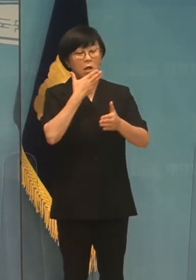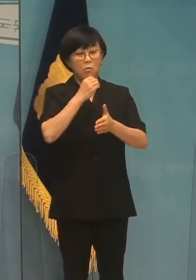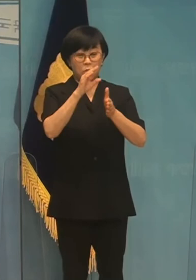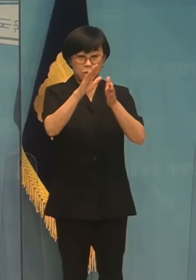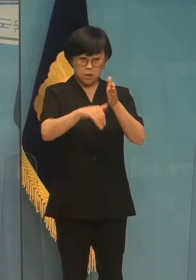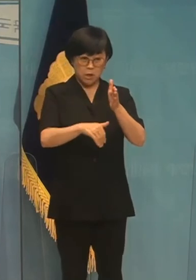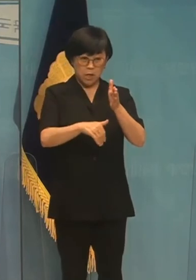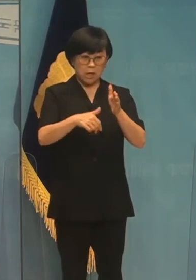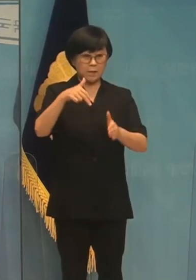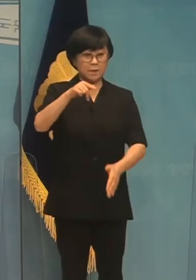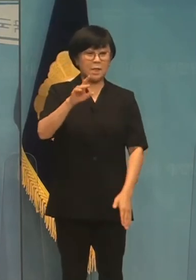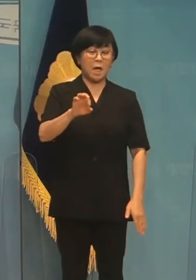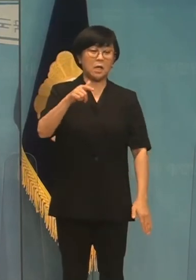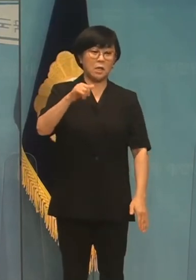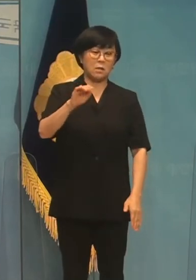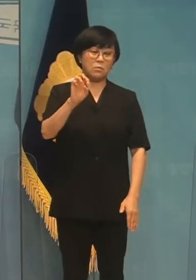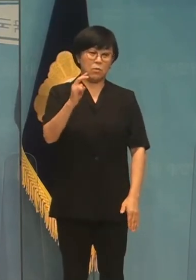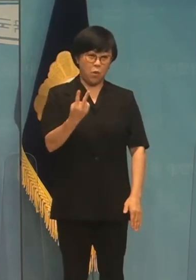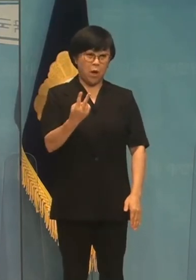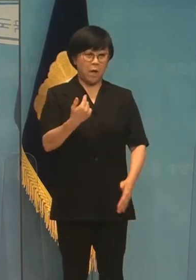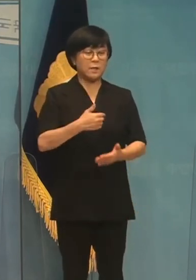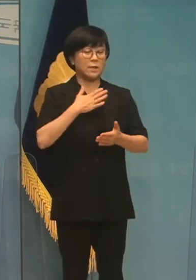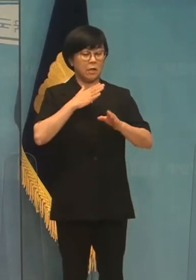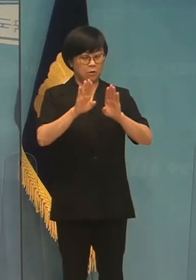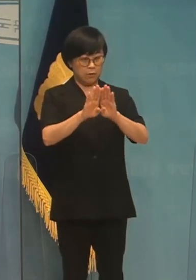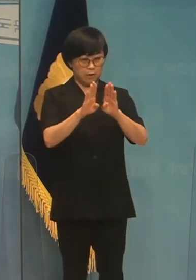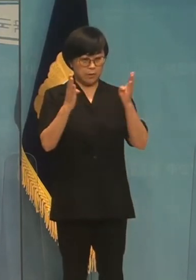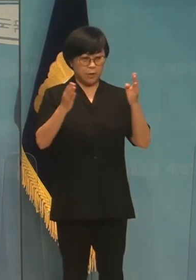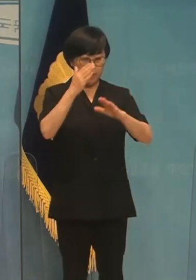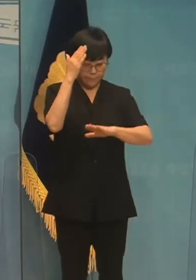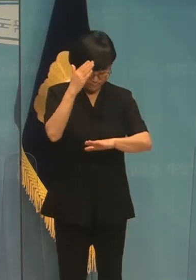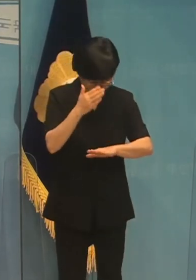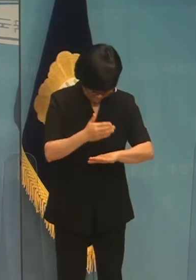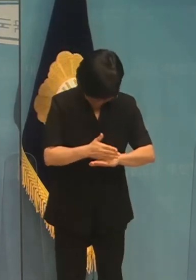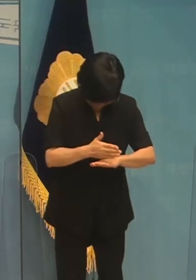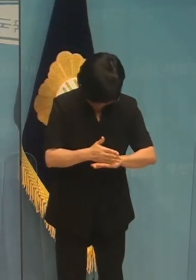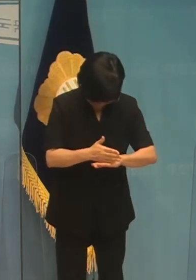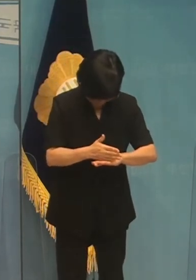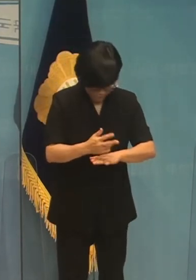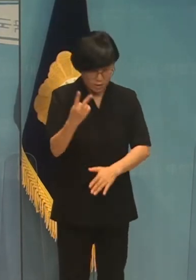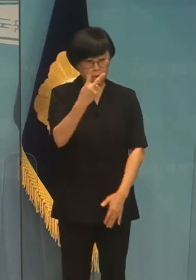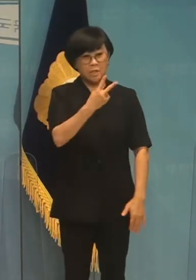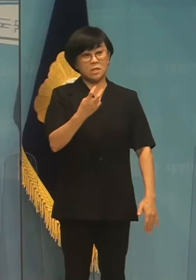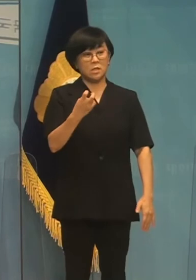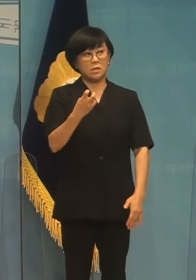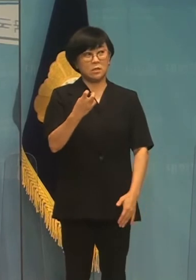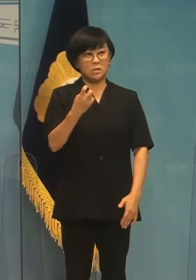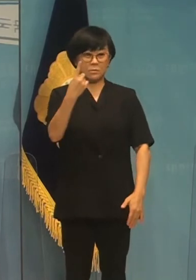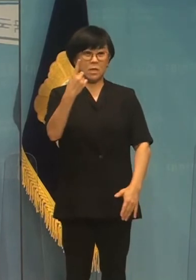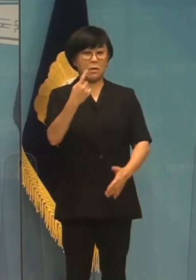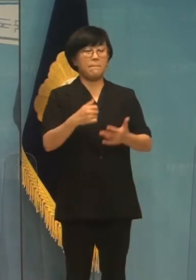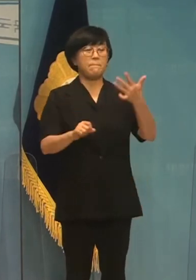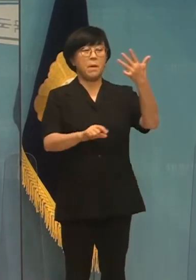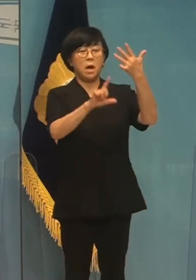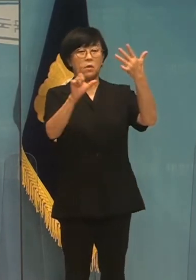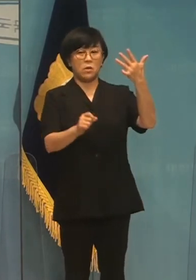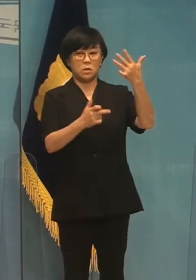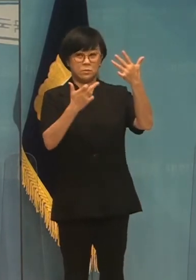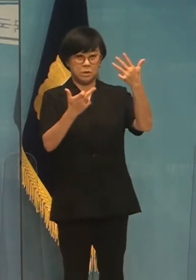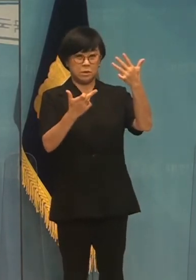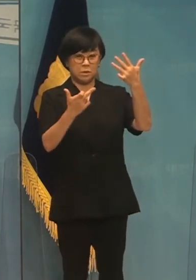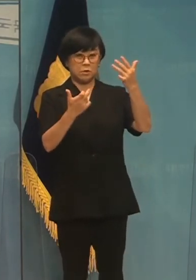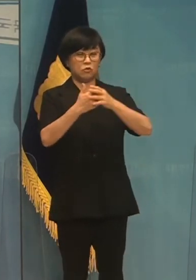행복시대 장기표가 꼭 열겠습니다. 감사합니다. 2022 21년 8월